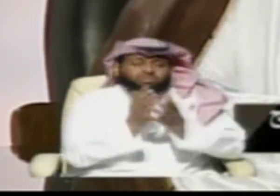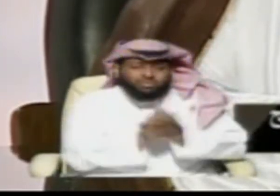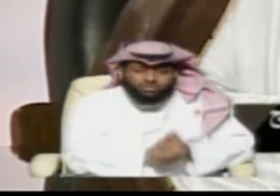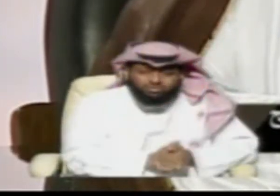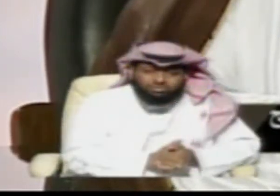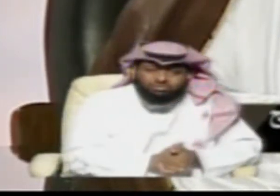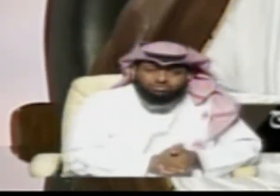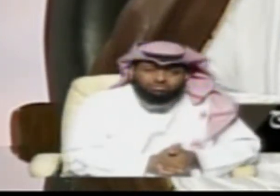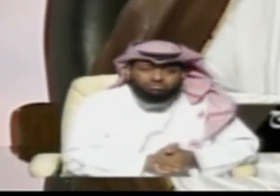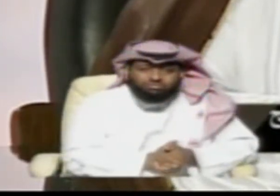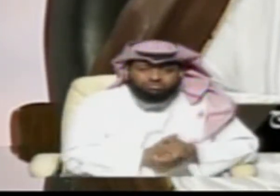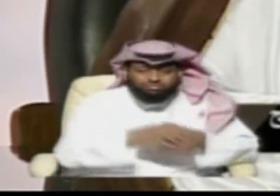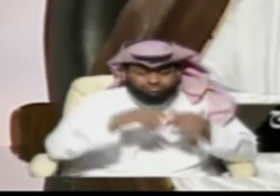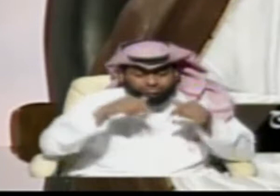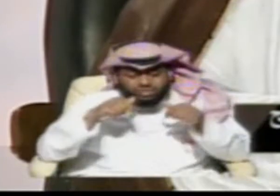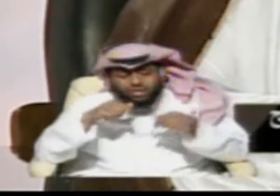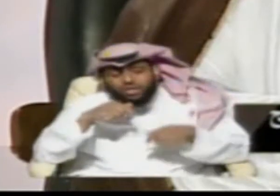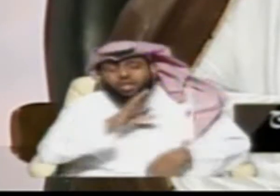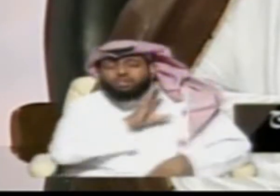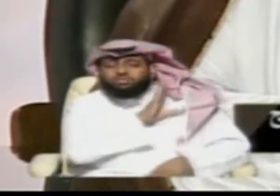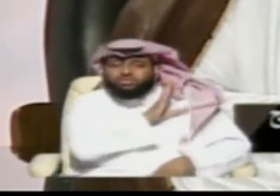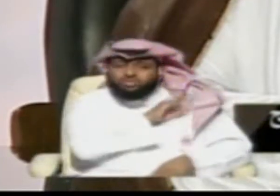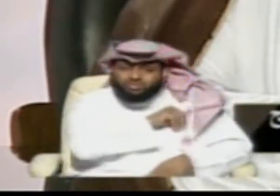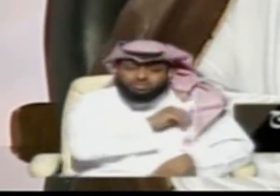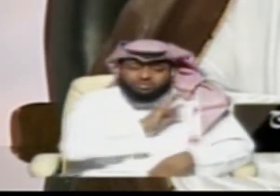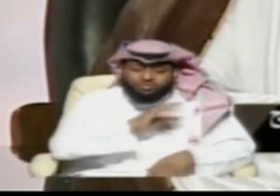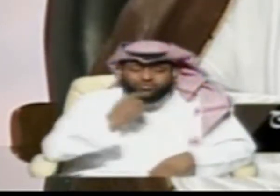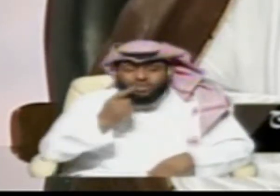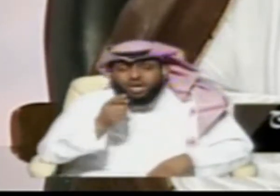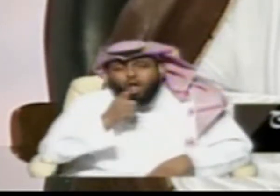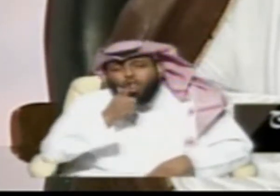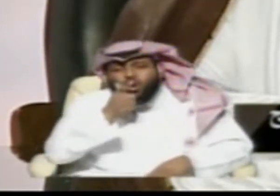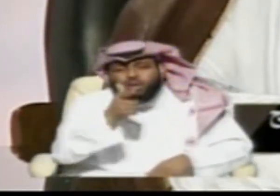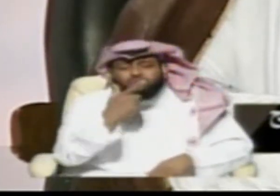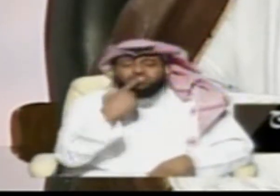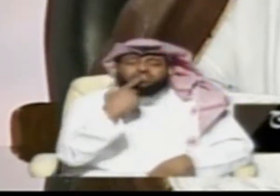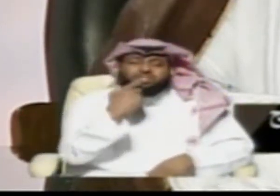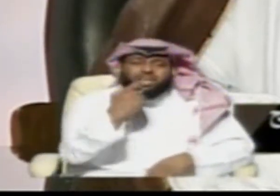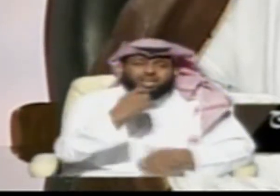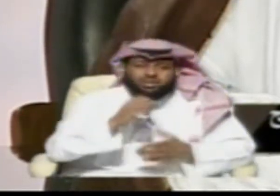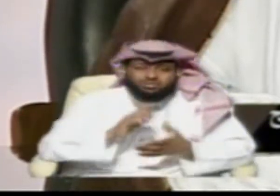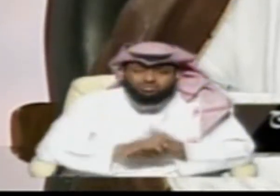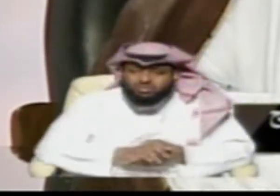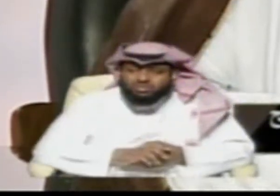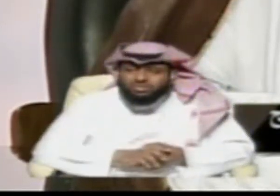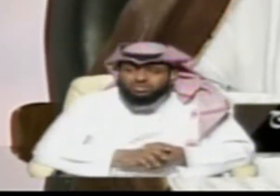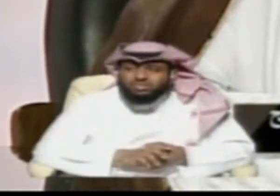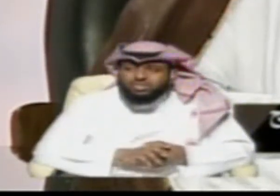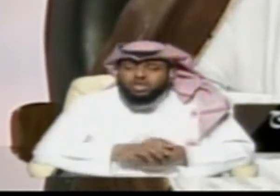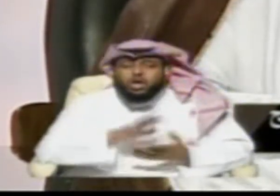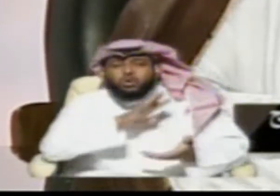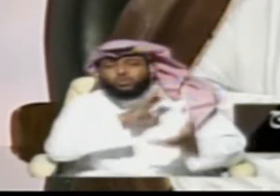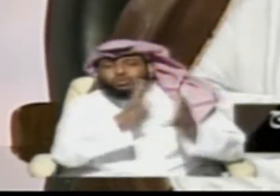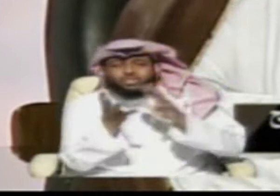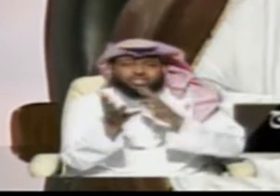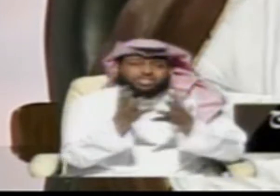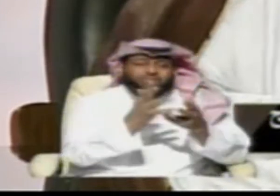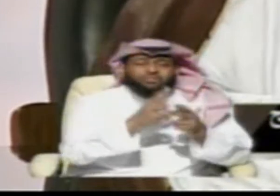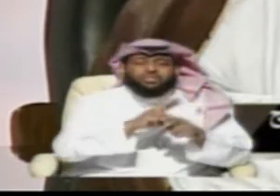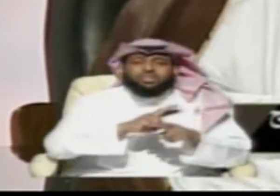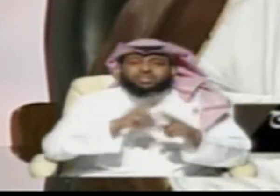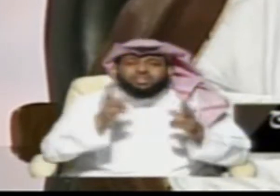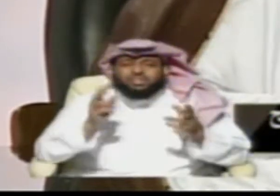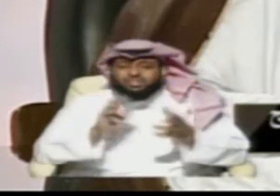يجري في غزة لا تصفه الكلمات، شيء يفوق كل الأوصاف،